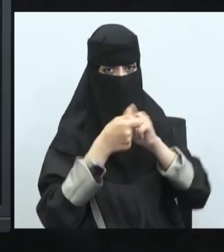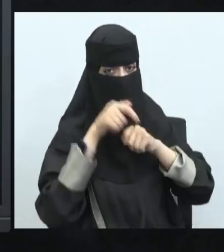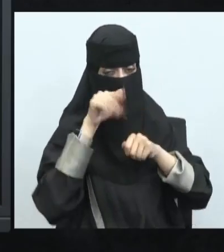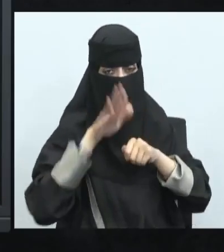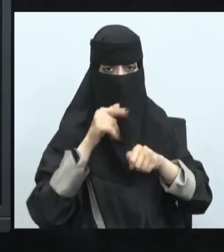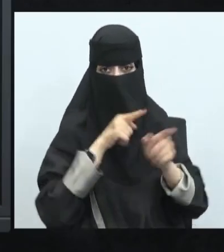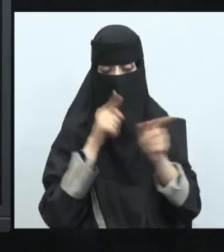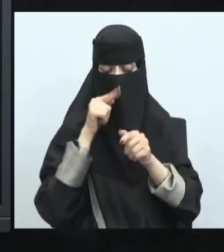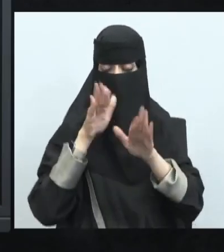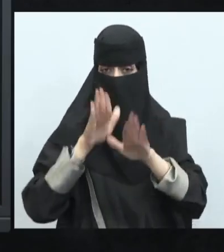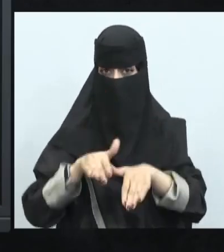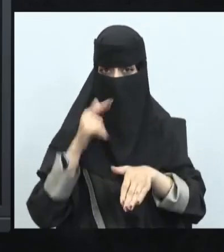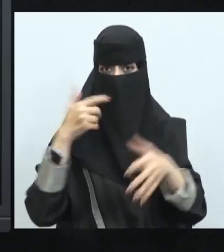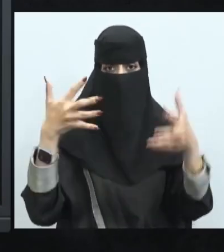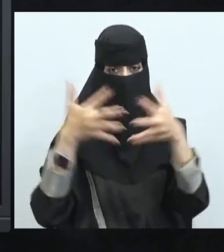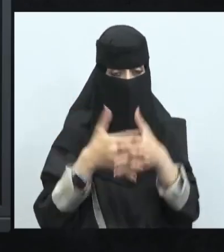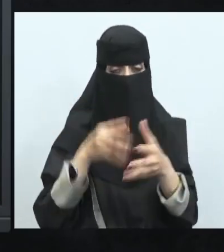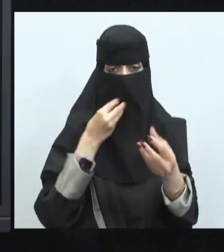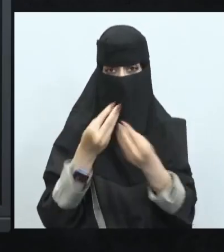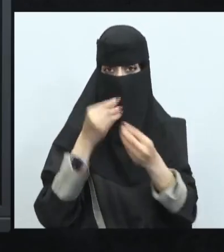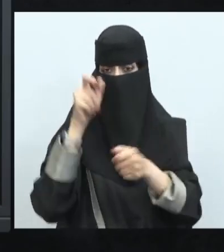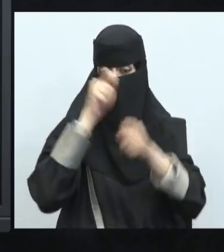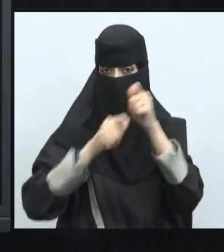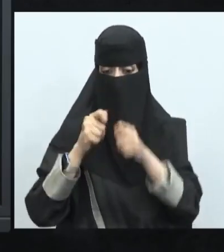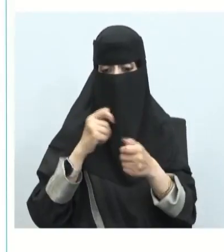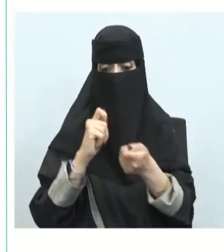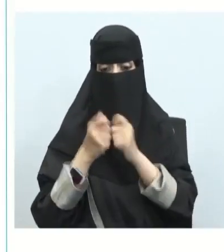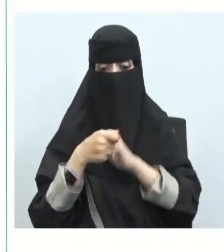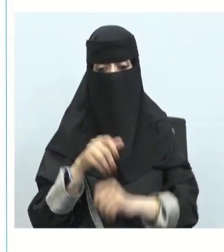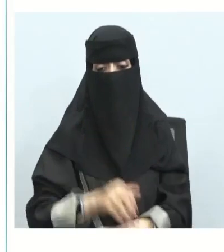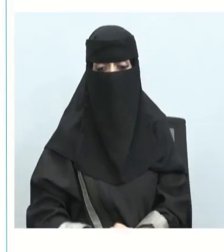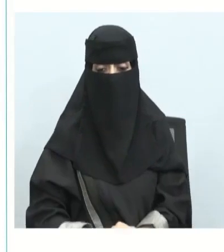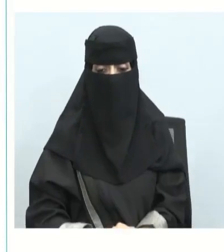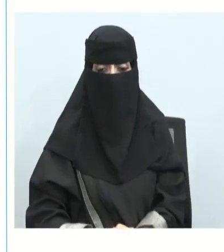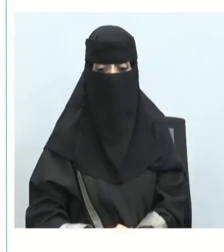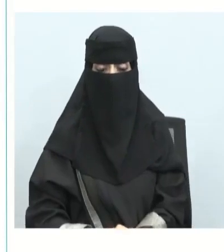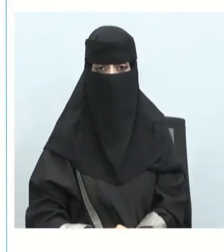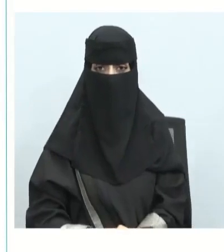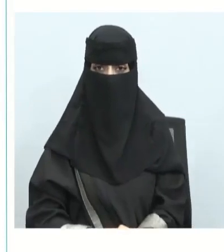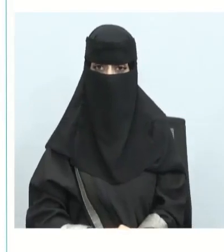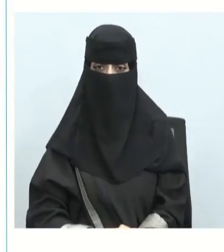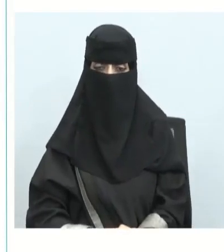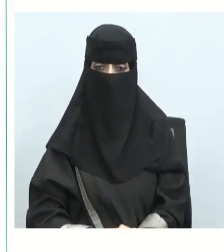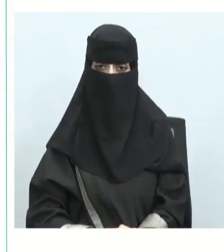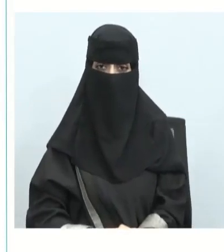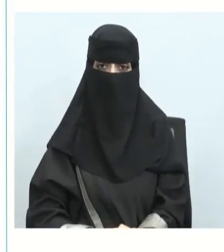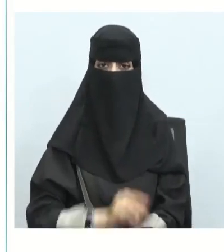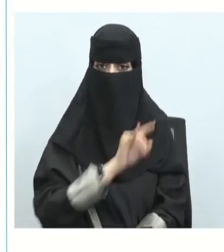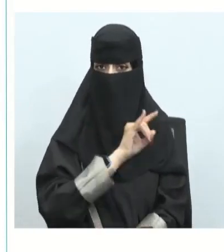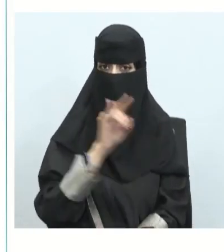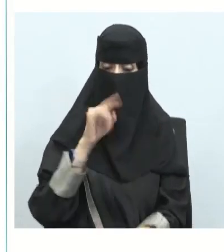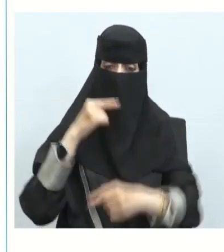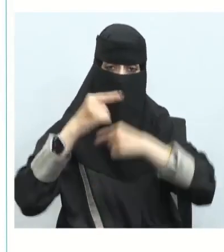لديهم ايضا مشاركه فعاله في عمليه التغيير لا يمكن عاده اشراك